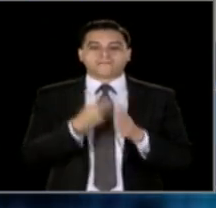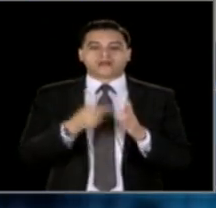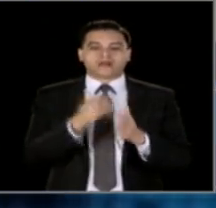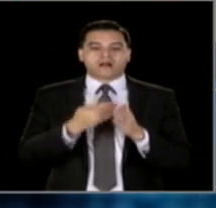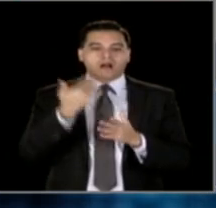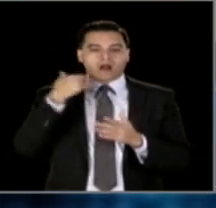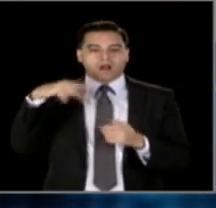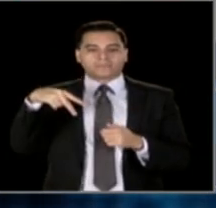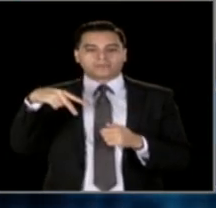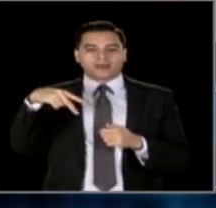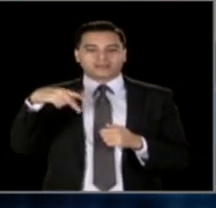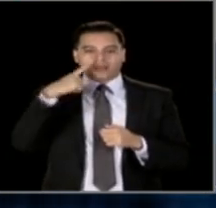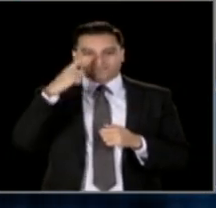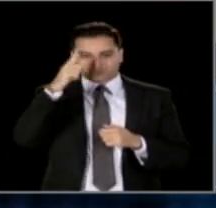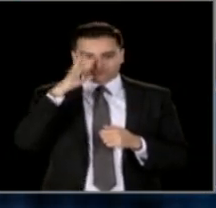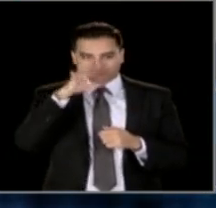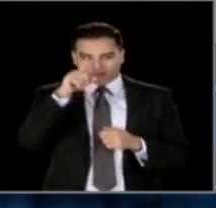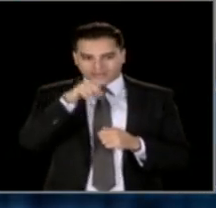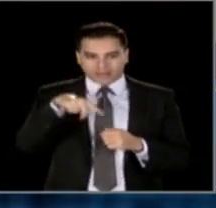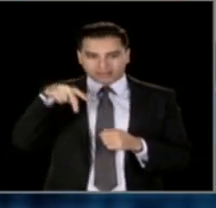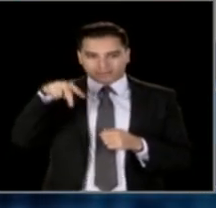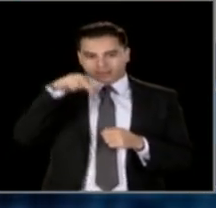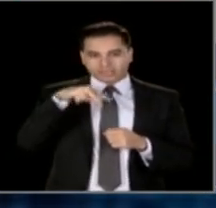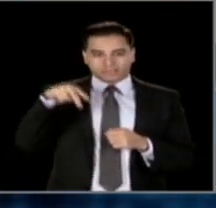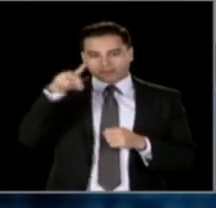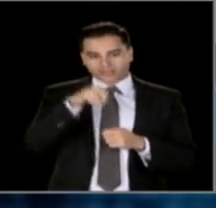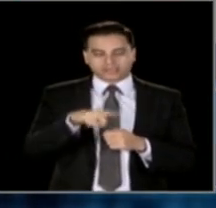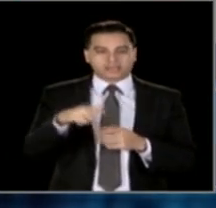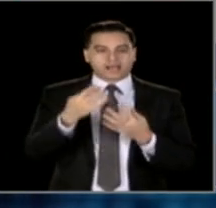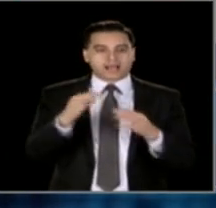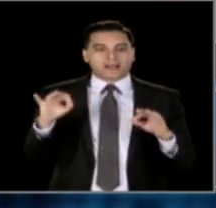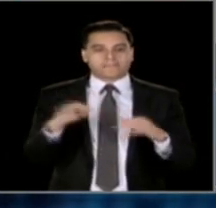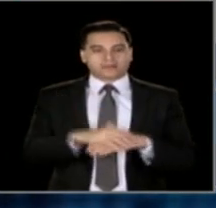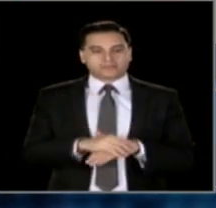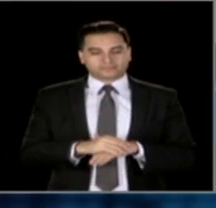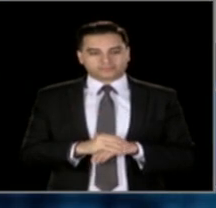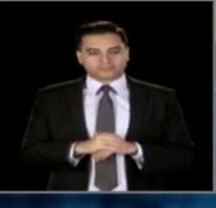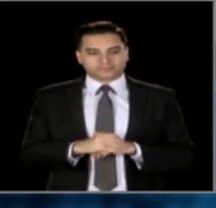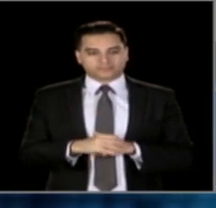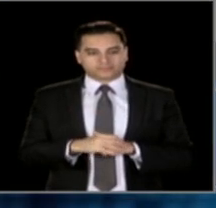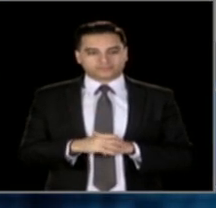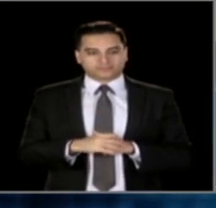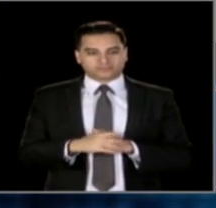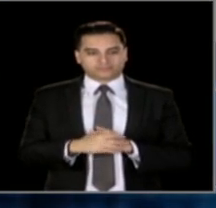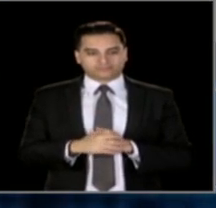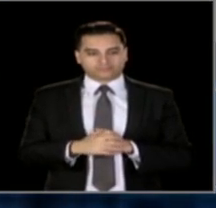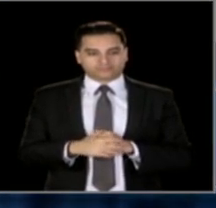كم مرة تكرر رقم 8 بجميع أشكاله في الصورة؟